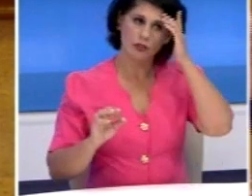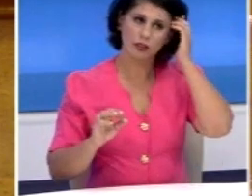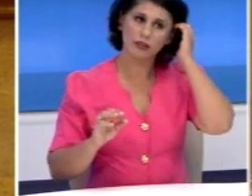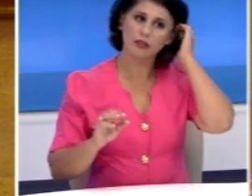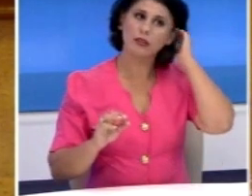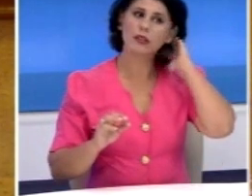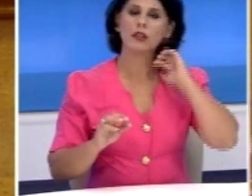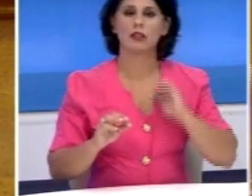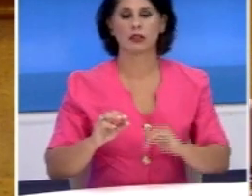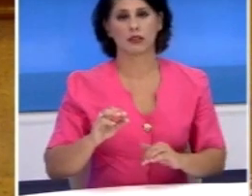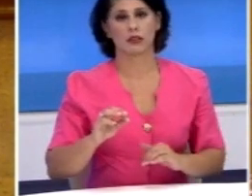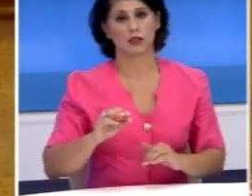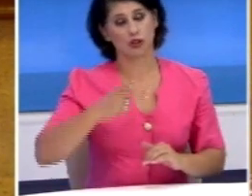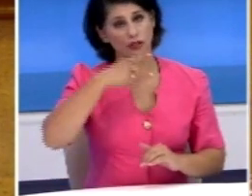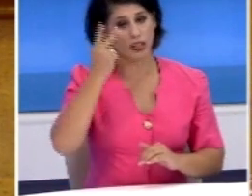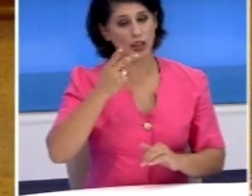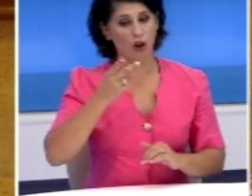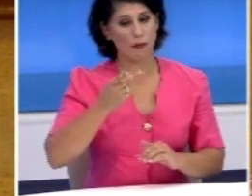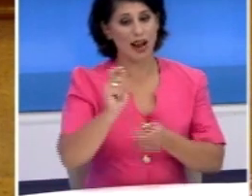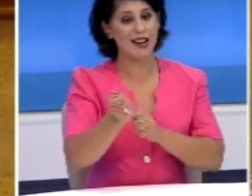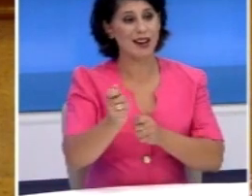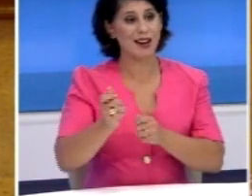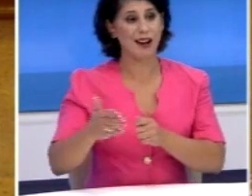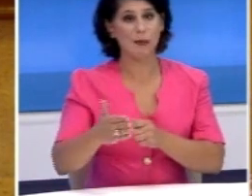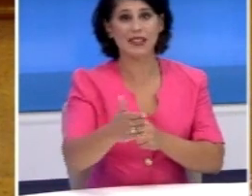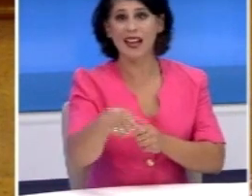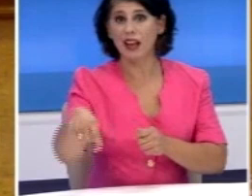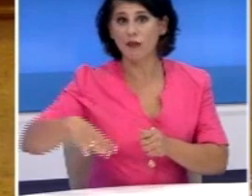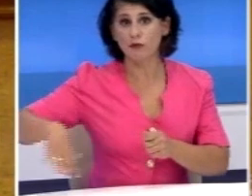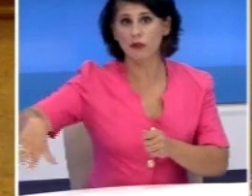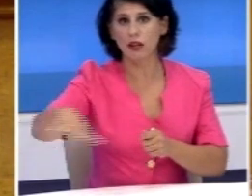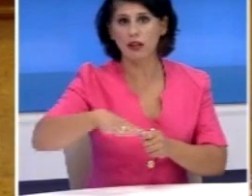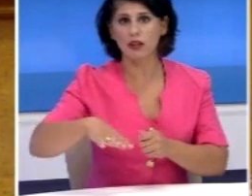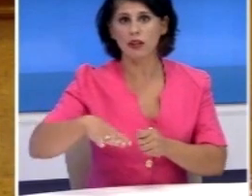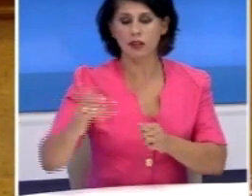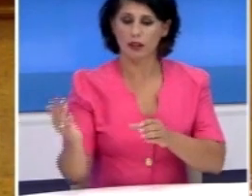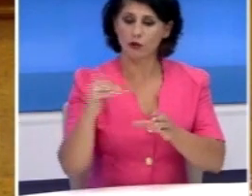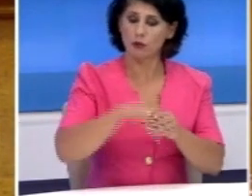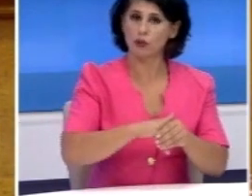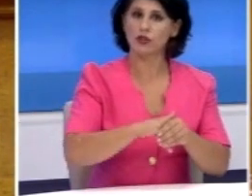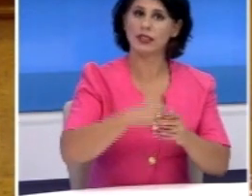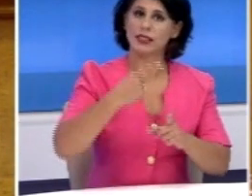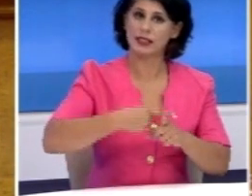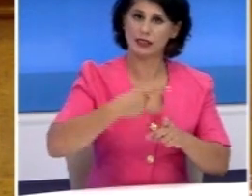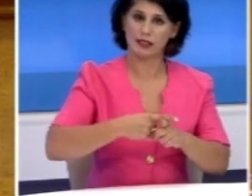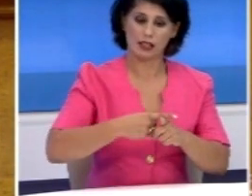το δικαίωμα στην Αλία, για το τμήμα που προστέθηκε στην ελληνική Αιγαλίτιδα ζώνη. Ακούμε